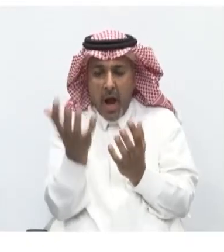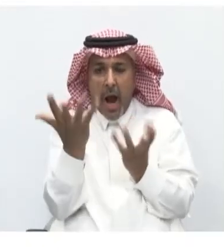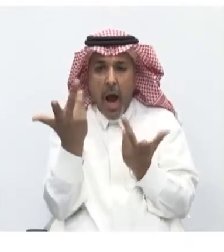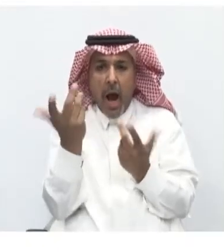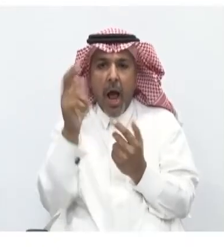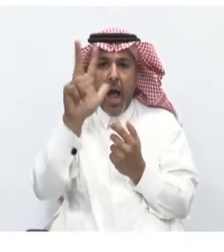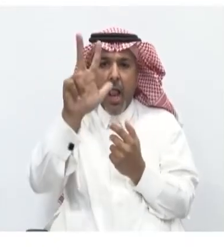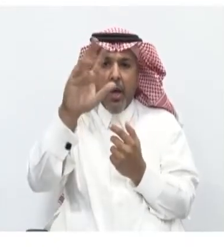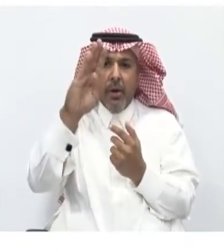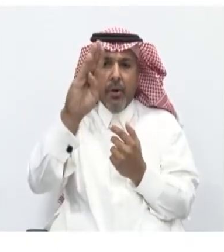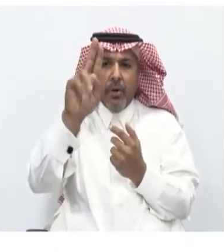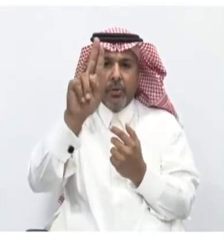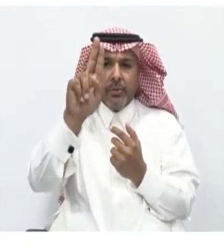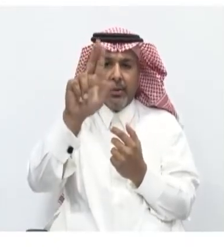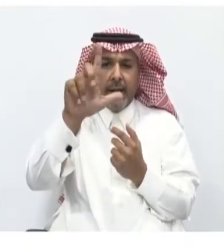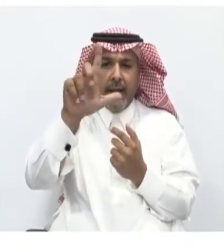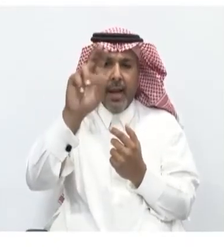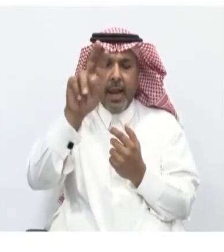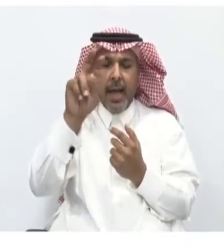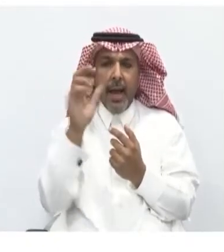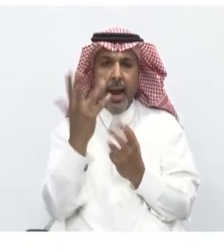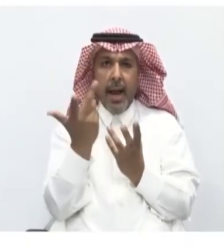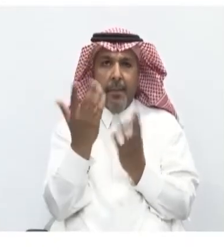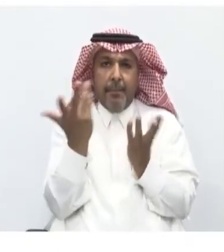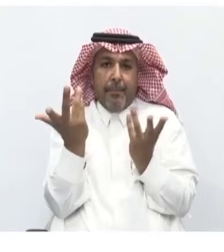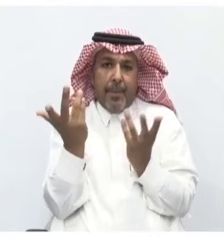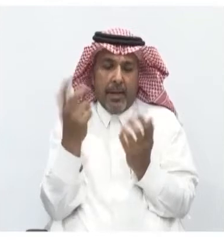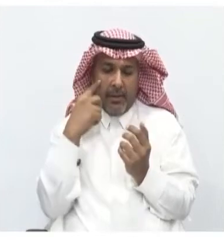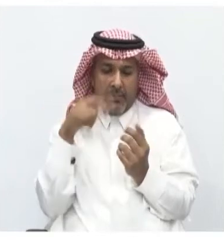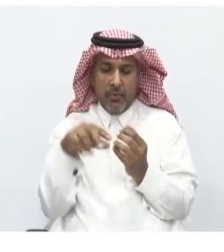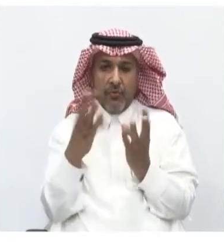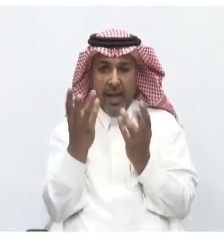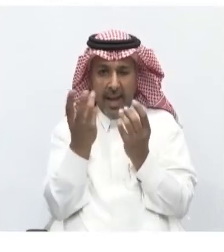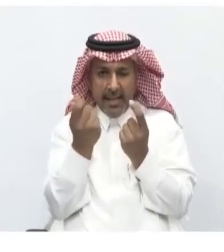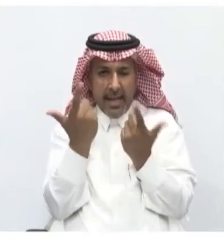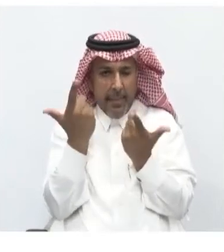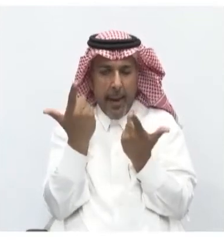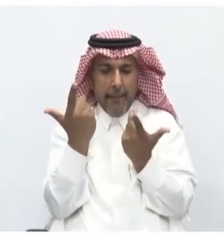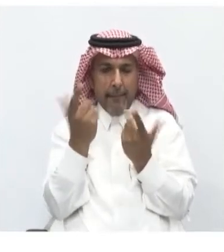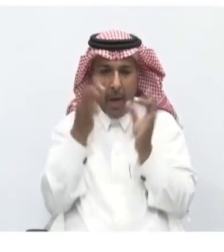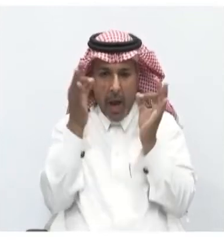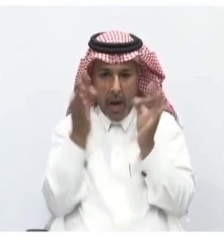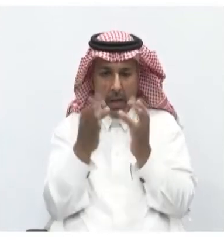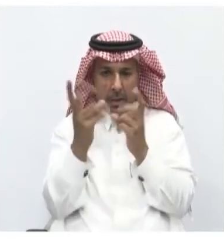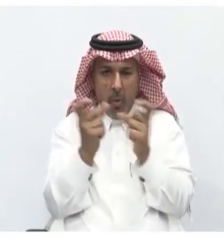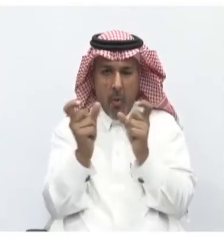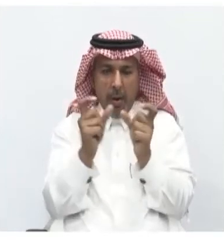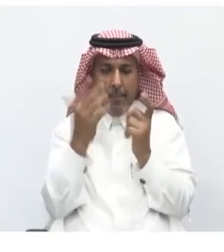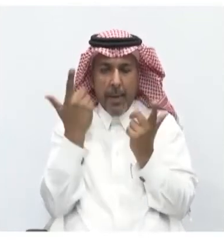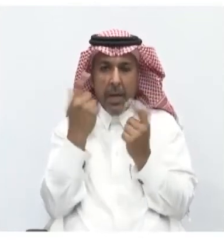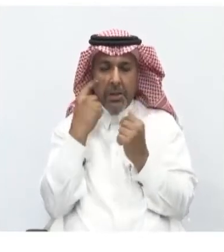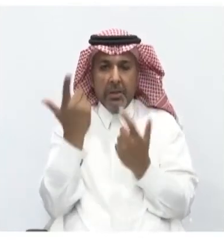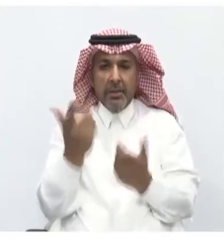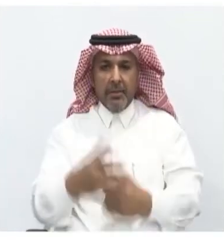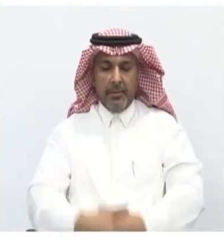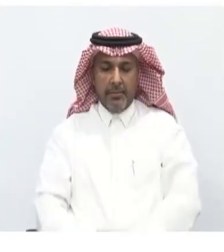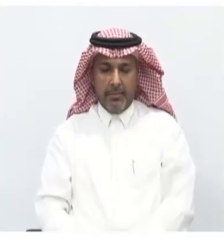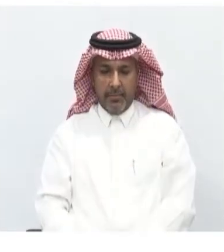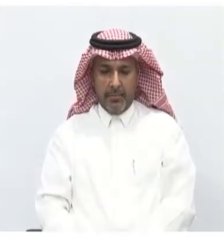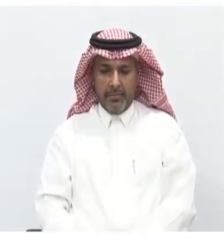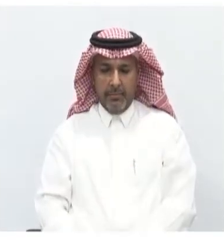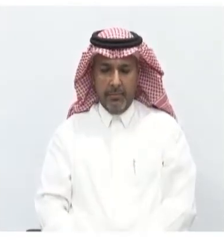اذا المعادله بهذه الطريقه لم تعطيني الكتل للمواد المتفاعله والمواد الناتجه